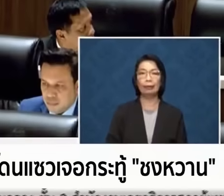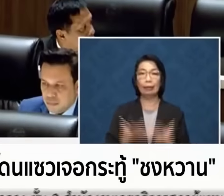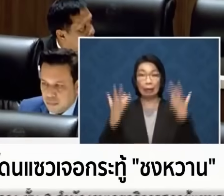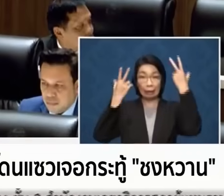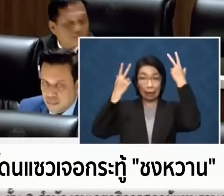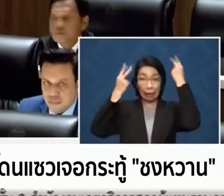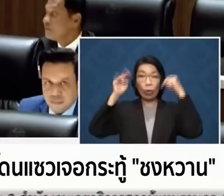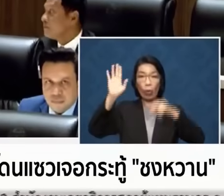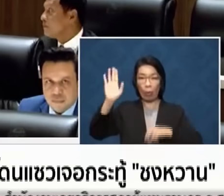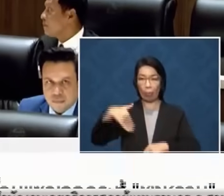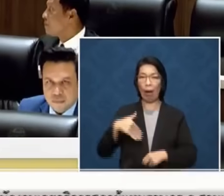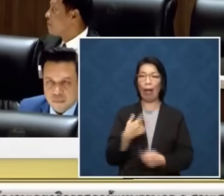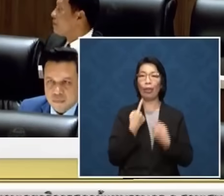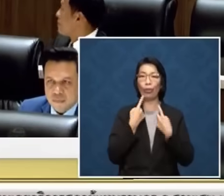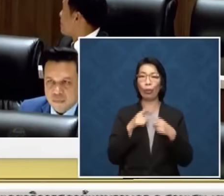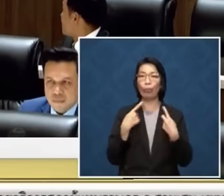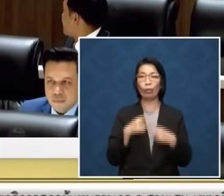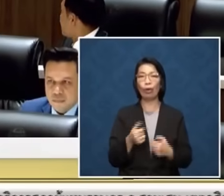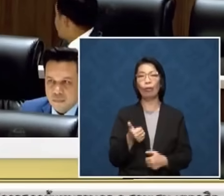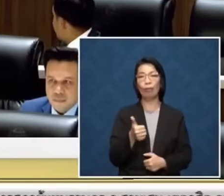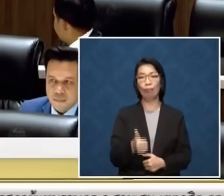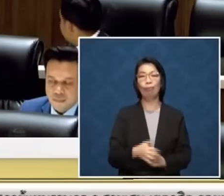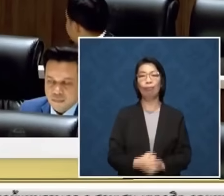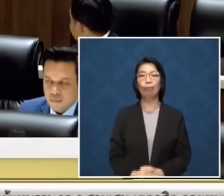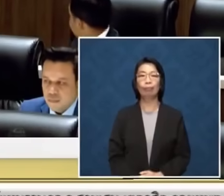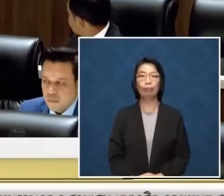ล่ะอันนี้ก็คือบรรยากาศภาพรวมของการตอบกระทู้ของนายก